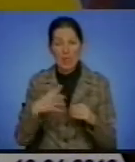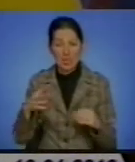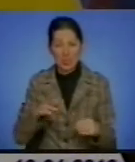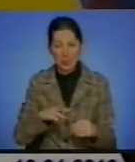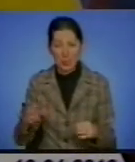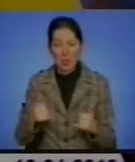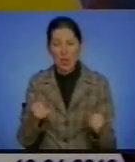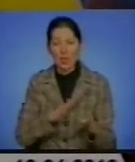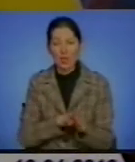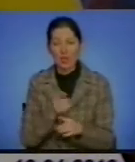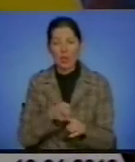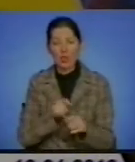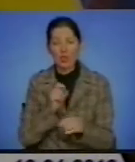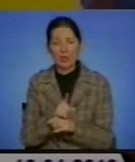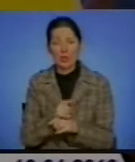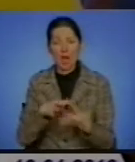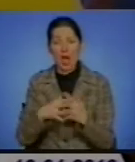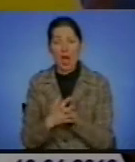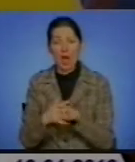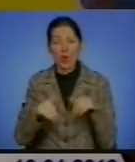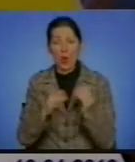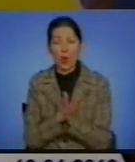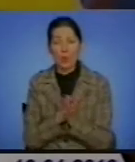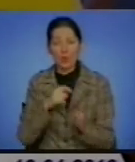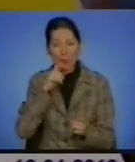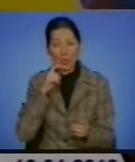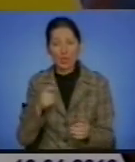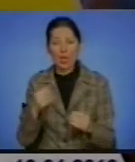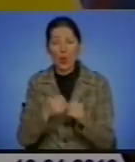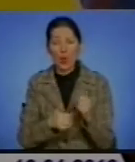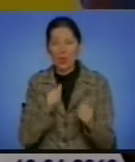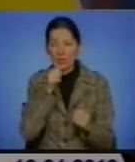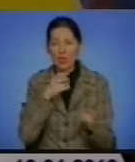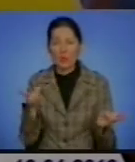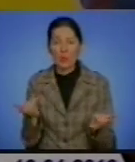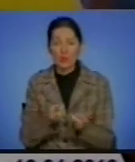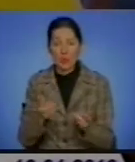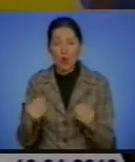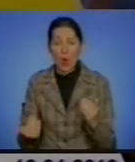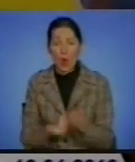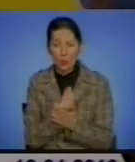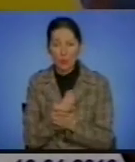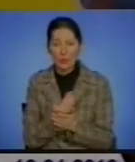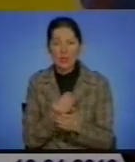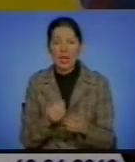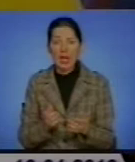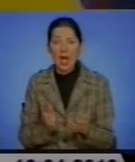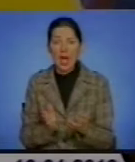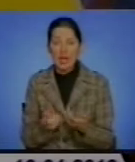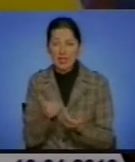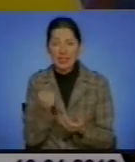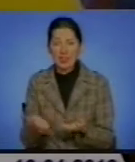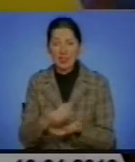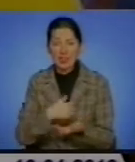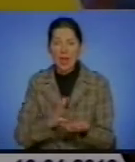завдання агрокомплексу України щороку потрібно системне оновлення майже 7,5 тисяч зернозбиральних комбайнів,